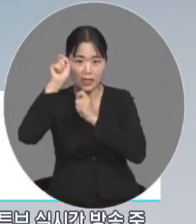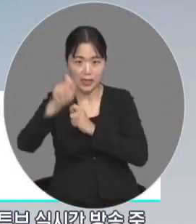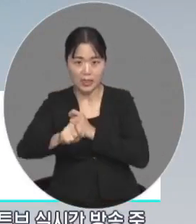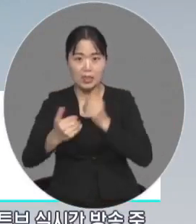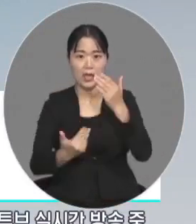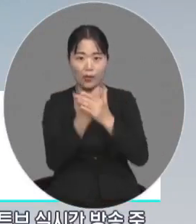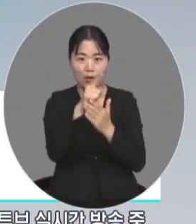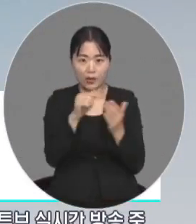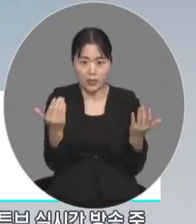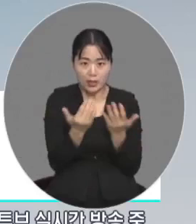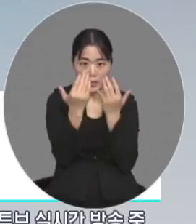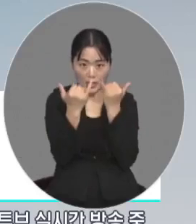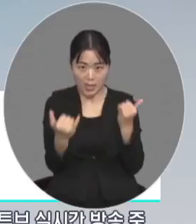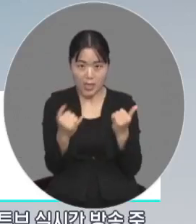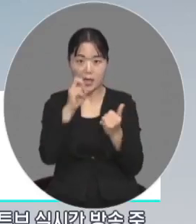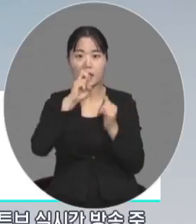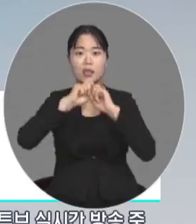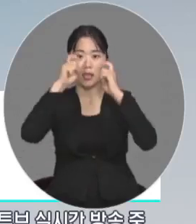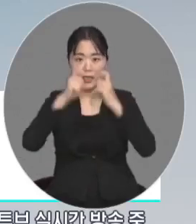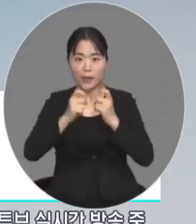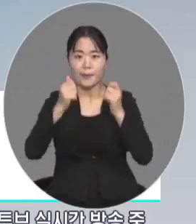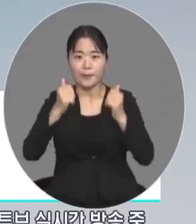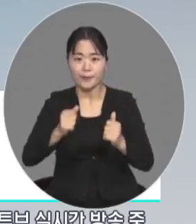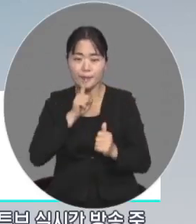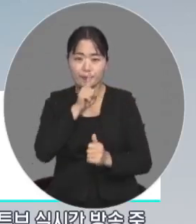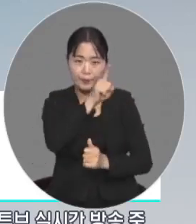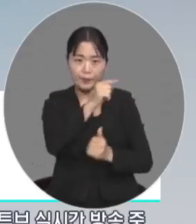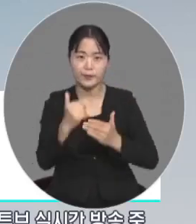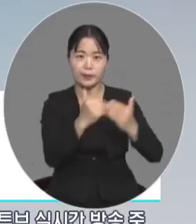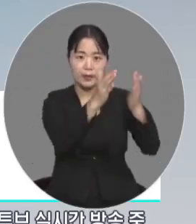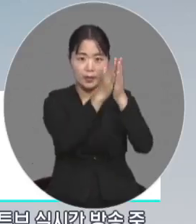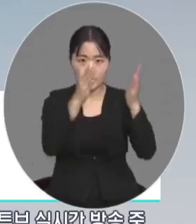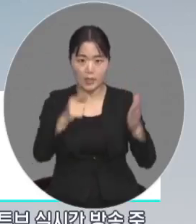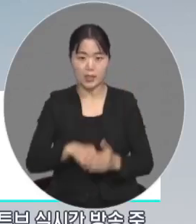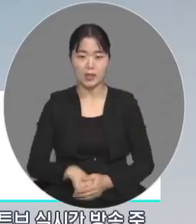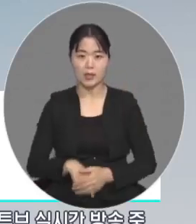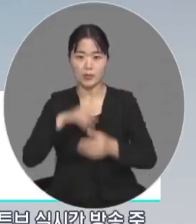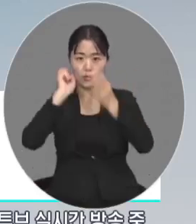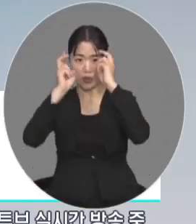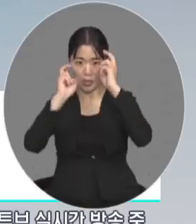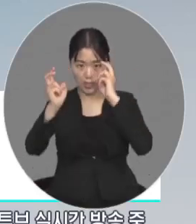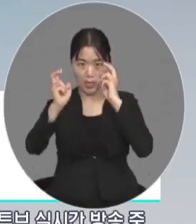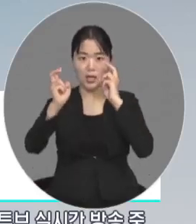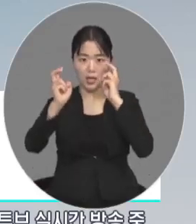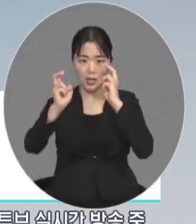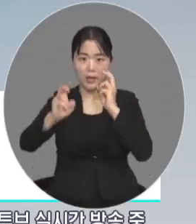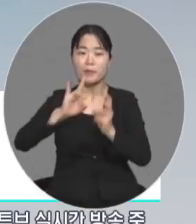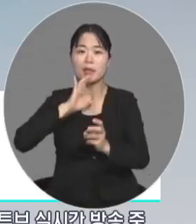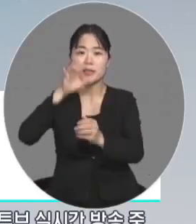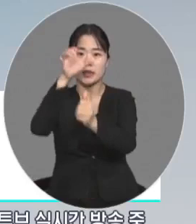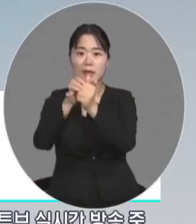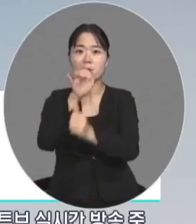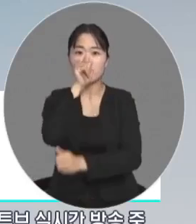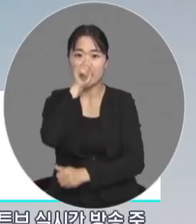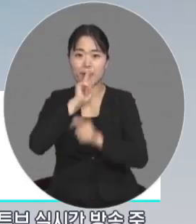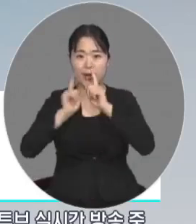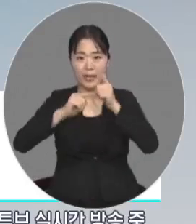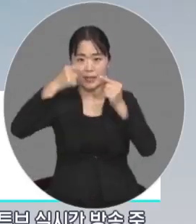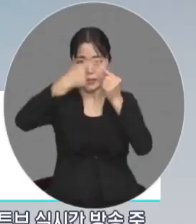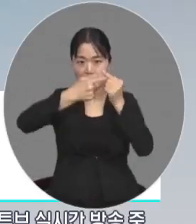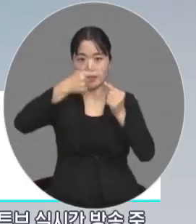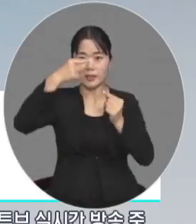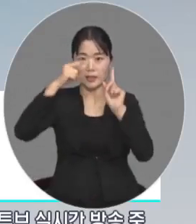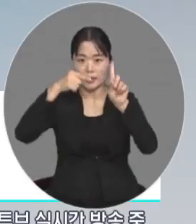직원을 상대로 민사소송을 제기했습니다. 업체에만 책임을 인정한 1심과 달리 항소심은 그